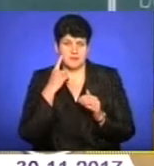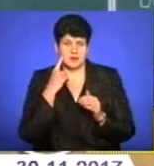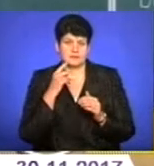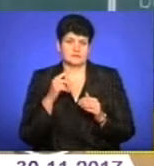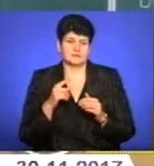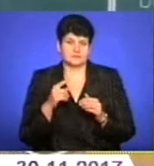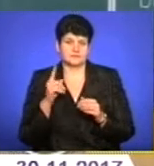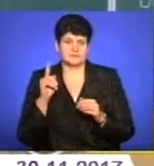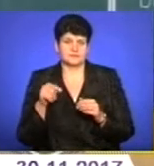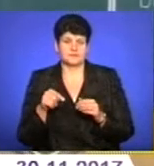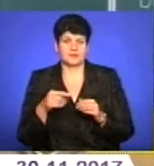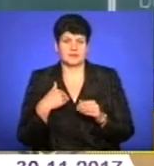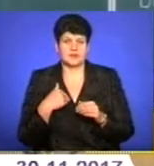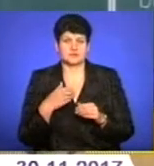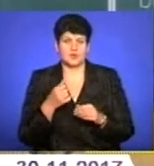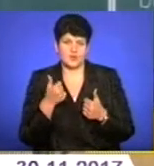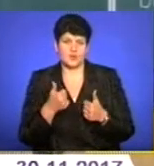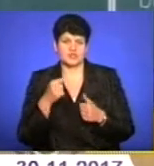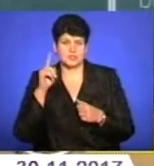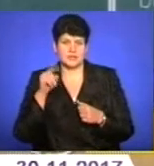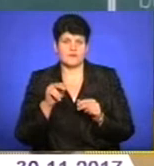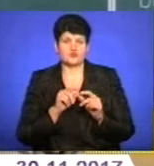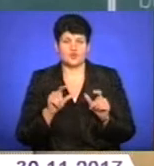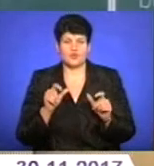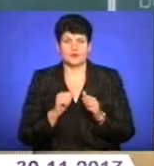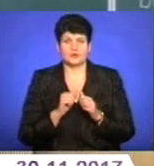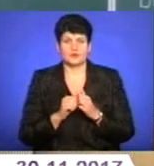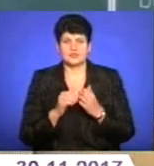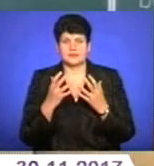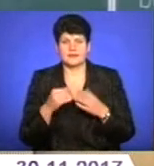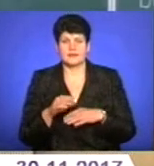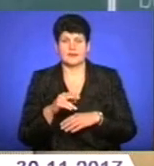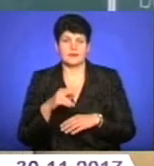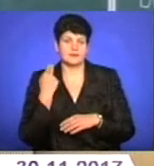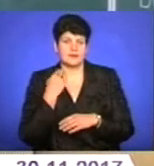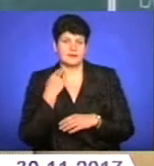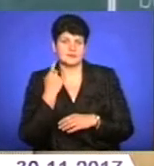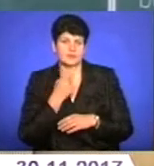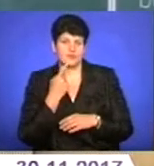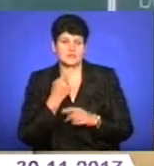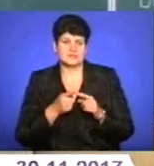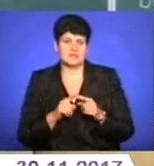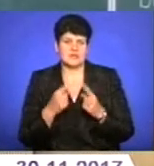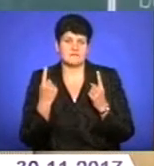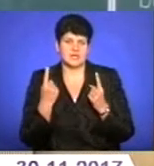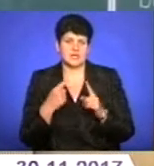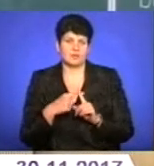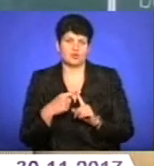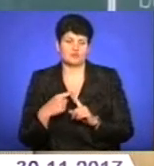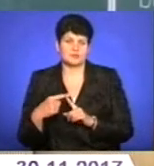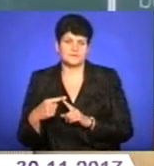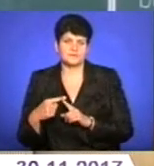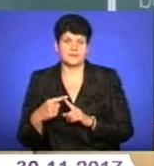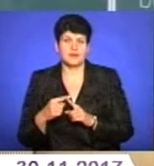170-175. В нас хороші знання в школі, тому що кожен день англійська – це, звичайно, великий плюс.